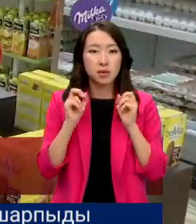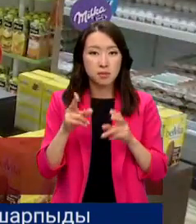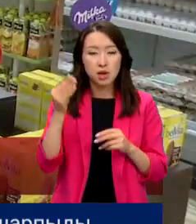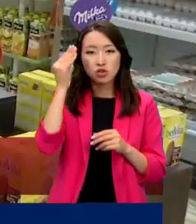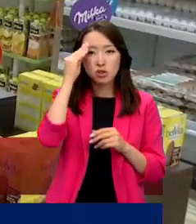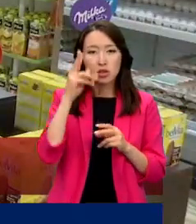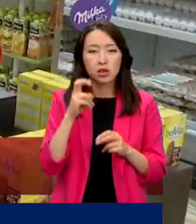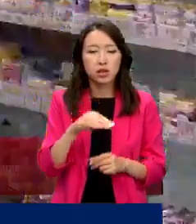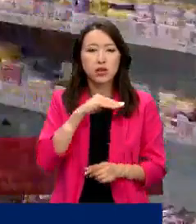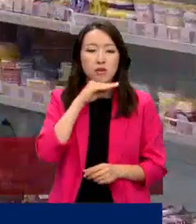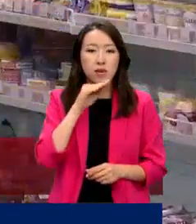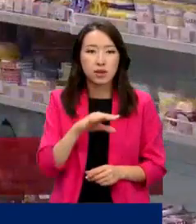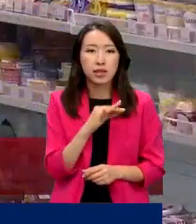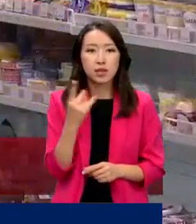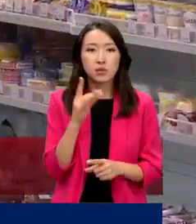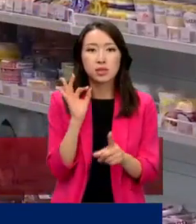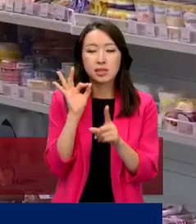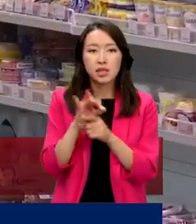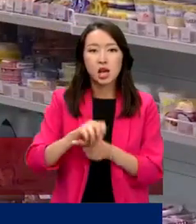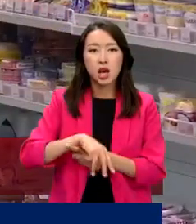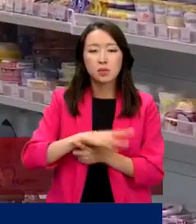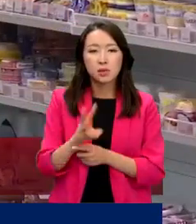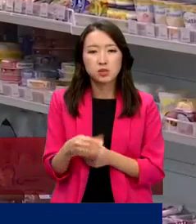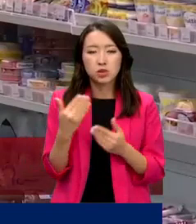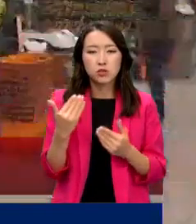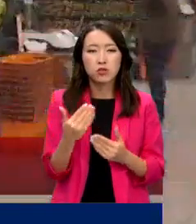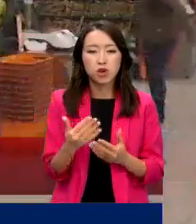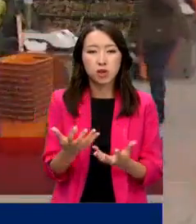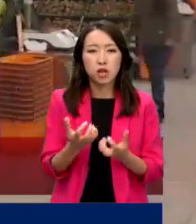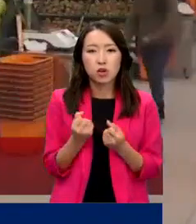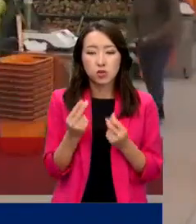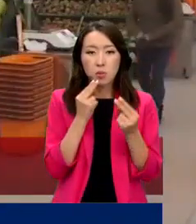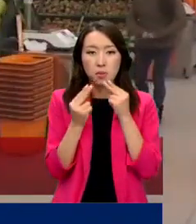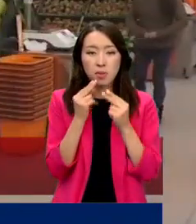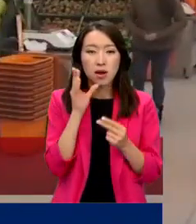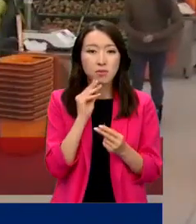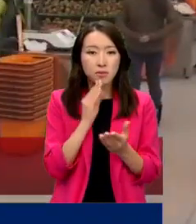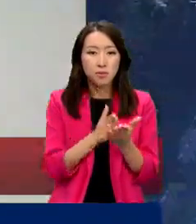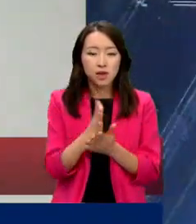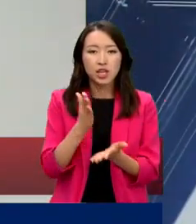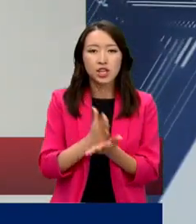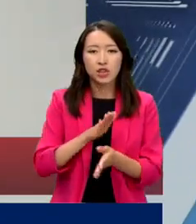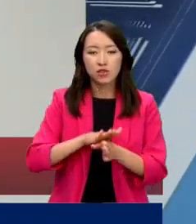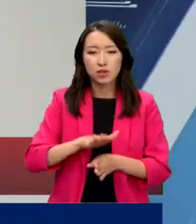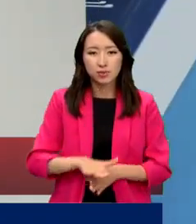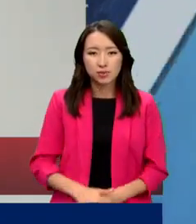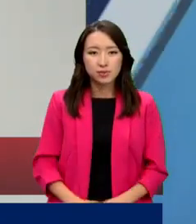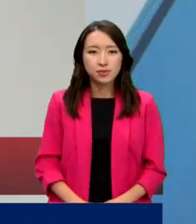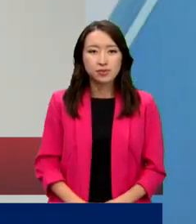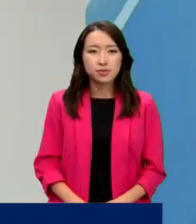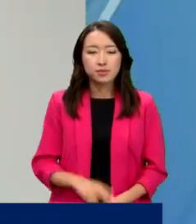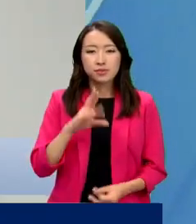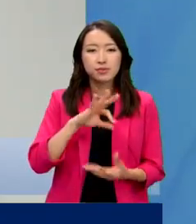он достаточный. И первая задача – обеспечение физической доступности населения к продуктам – выполняется. По итогам